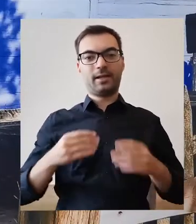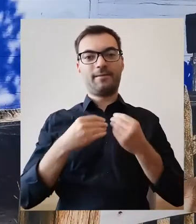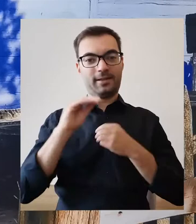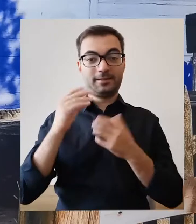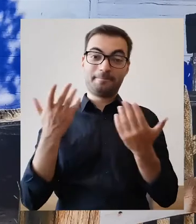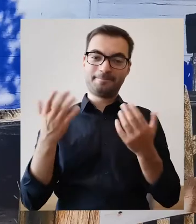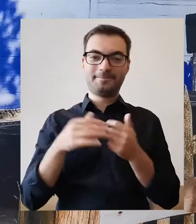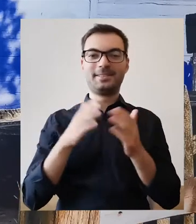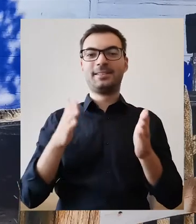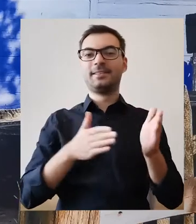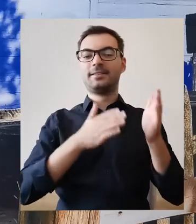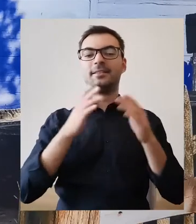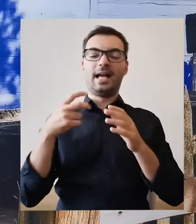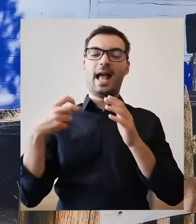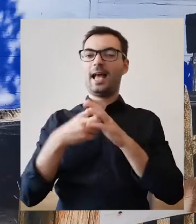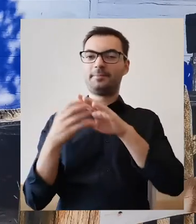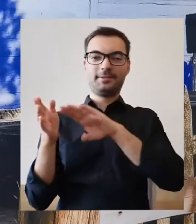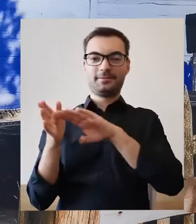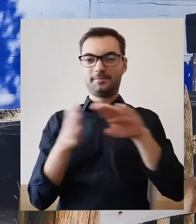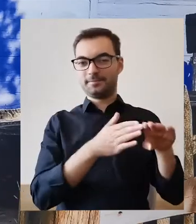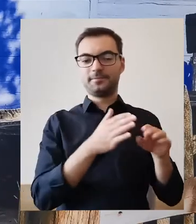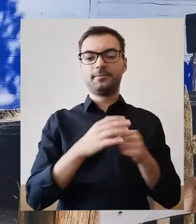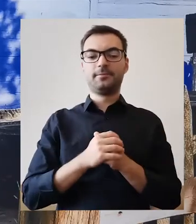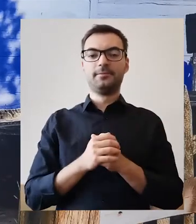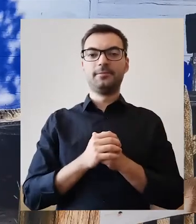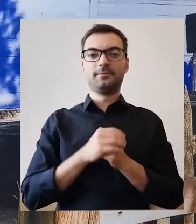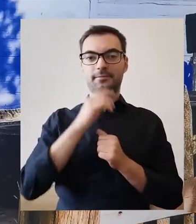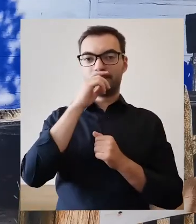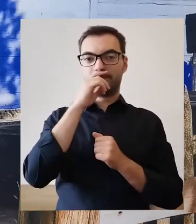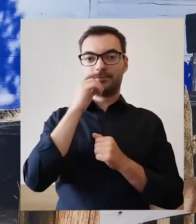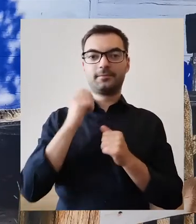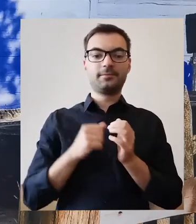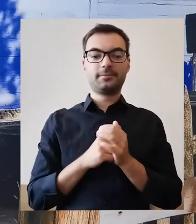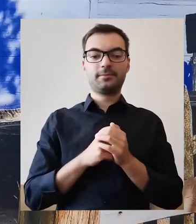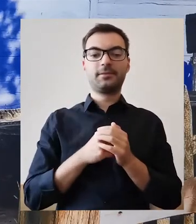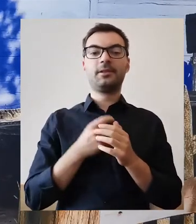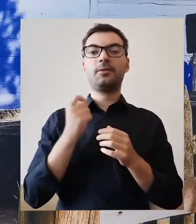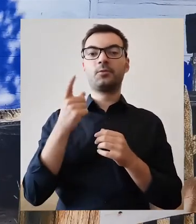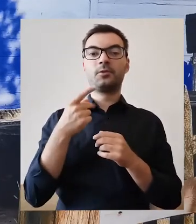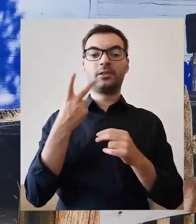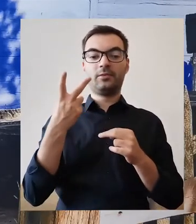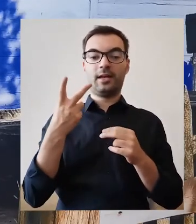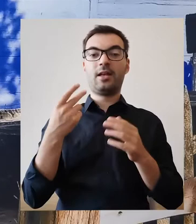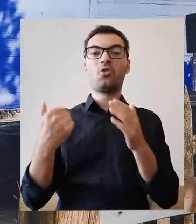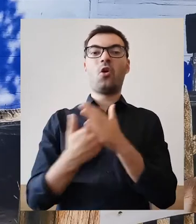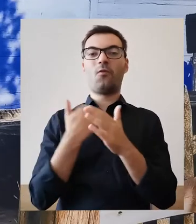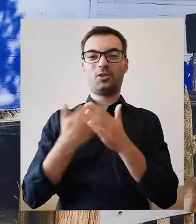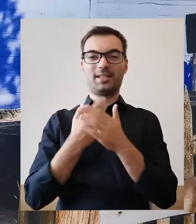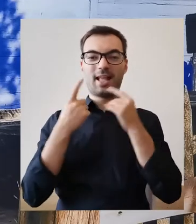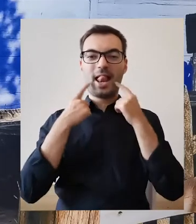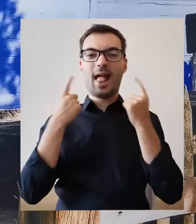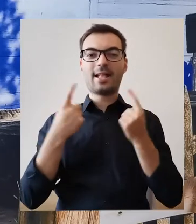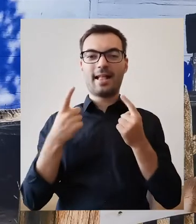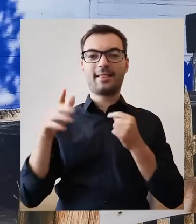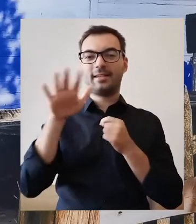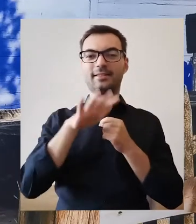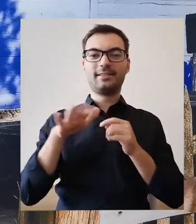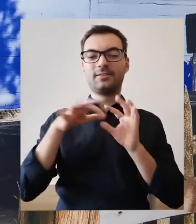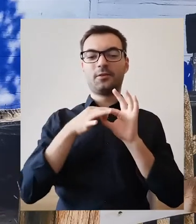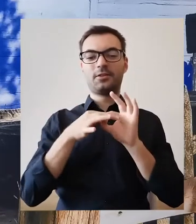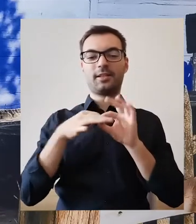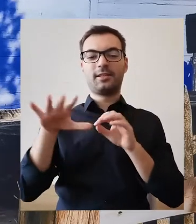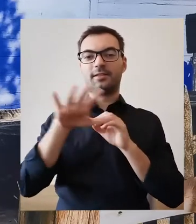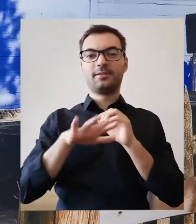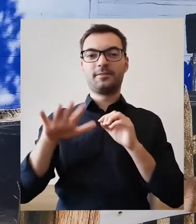uciekamy od tych darmowych obrazów powstały 2 współcześnie legendy na temat